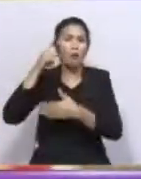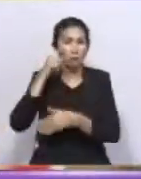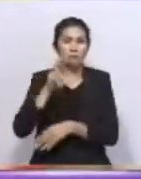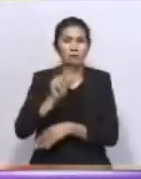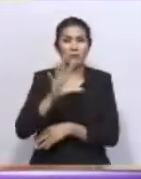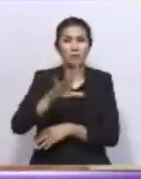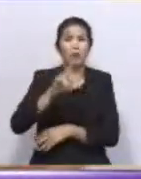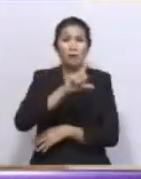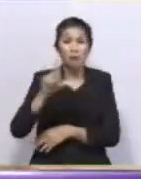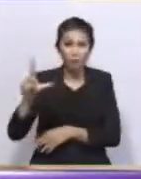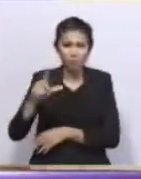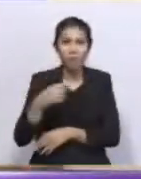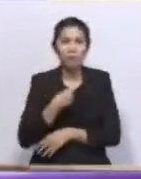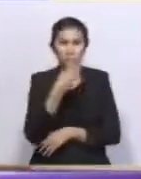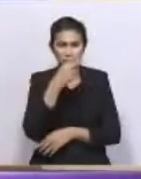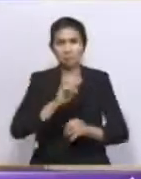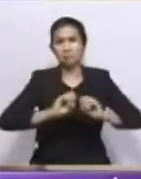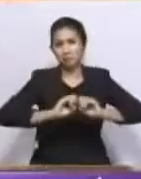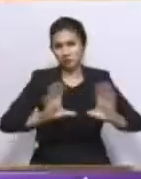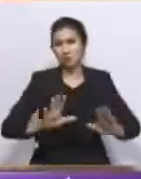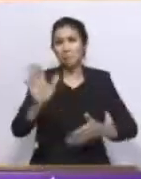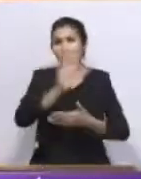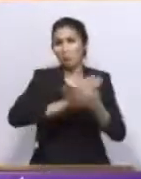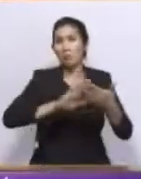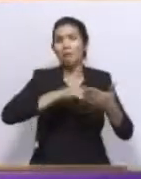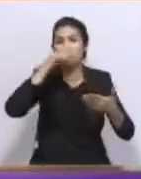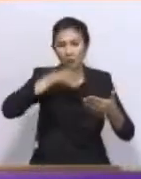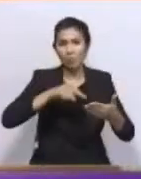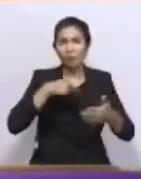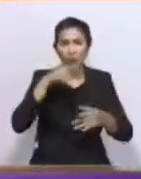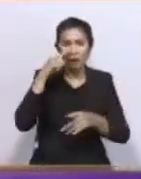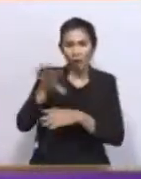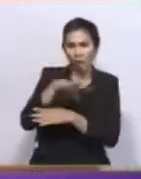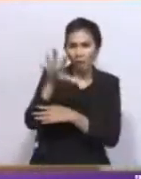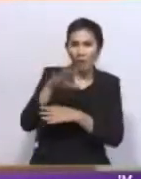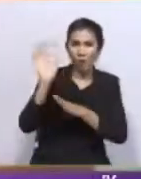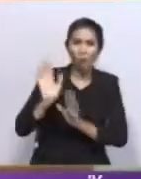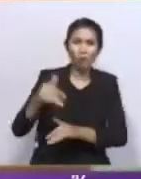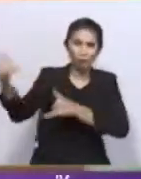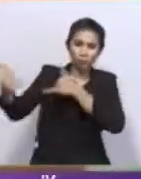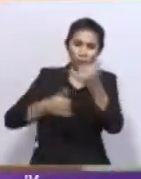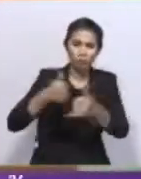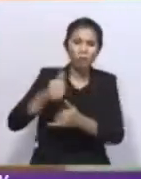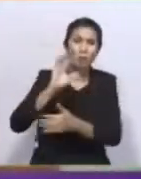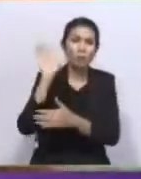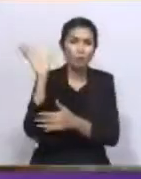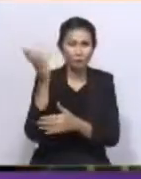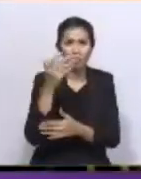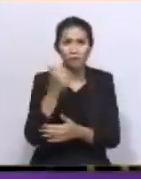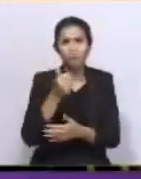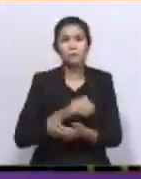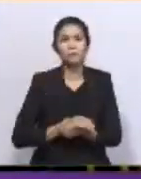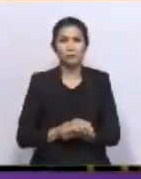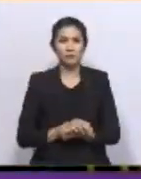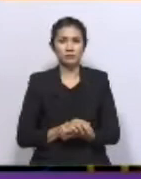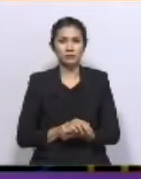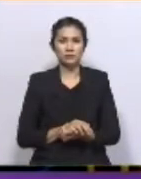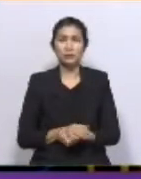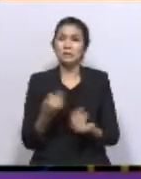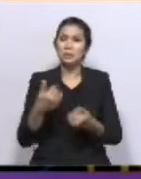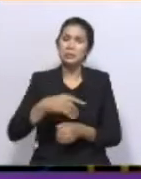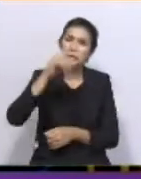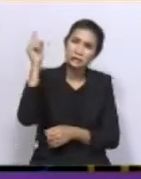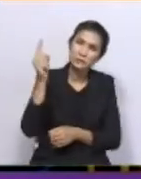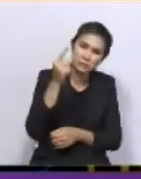นสะท้อนถึงศักยภาพของไทยที่ยังสามารถเป็นแม่เหล็กดึงดูดนักเดินทางจากทั่วโลก การท่องเที่ยว